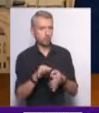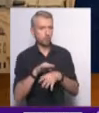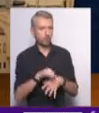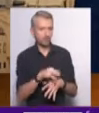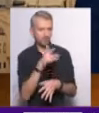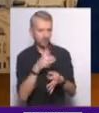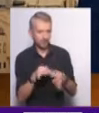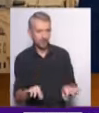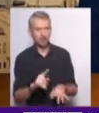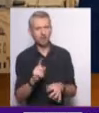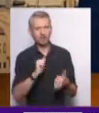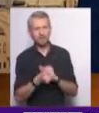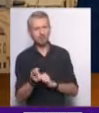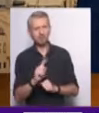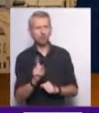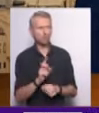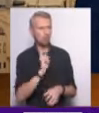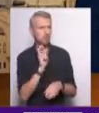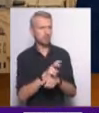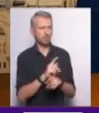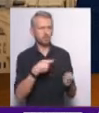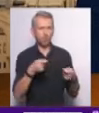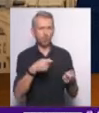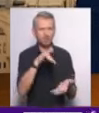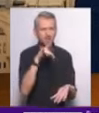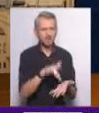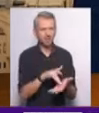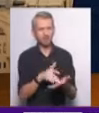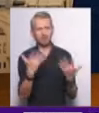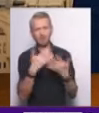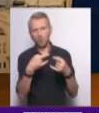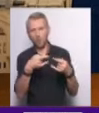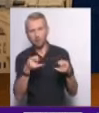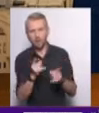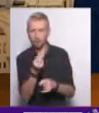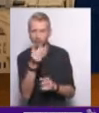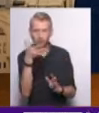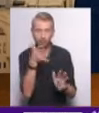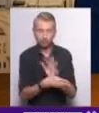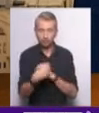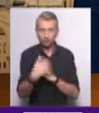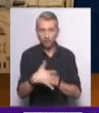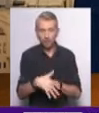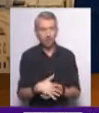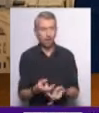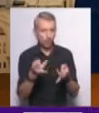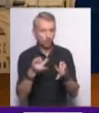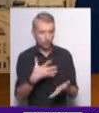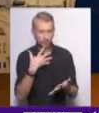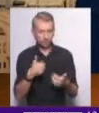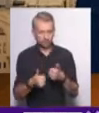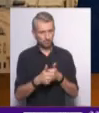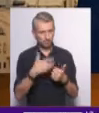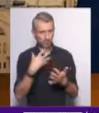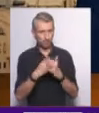Замість того, щоб піти якісь там комерційні торгові центри, витрачати незрозуміло куди кошти, люди банально у своєму дворі, банально у себе